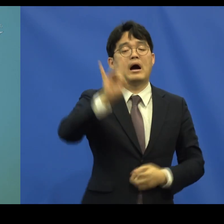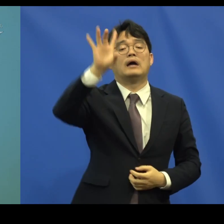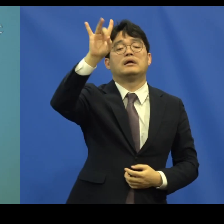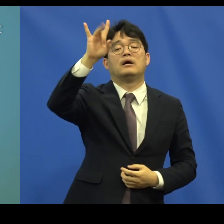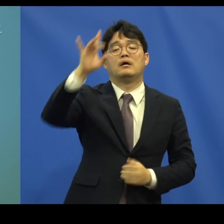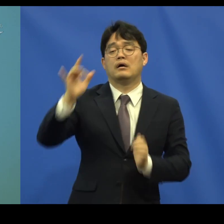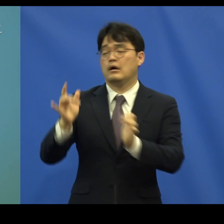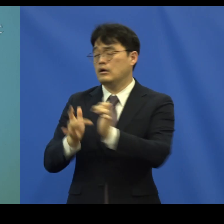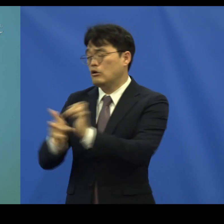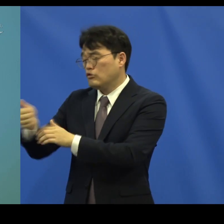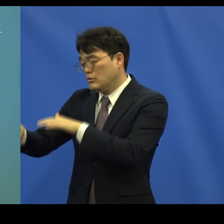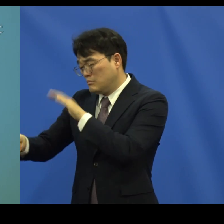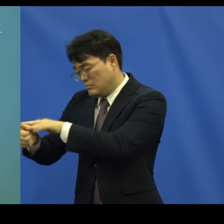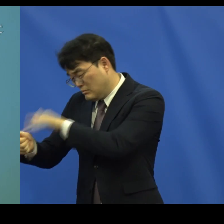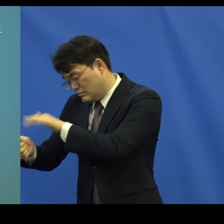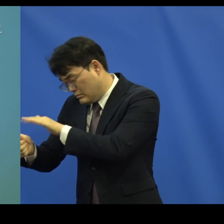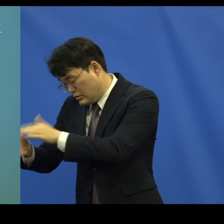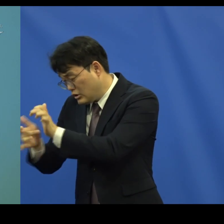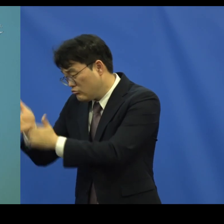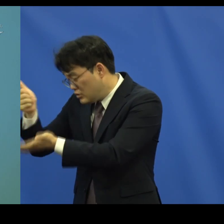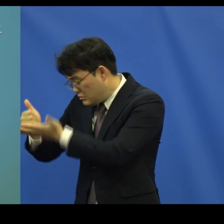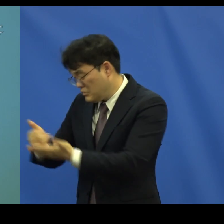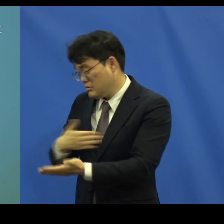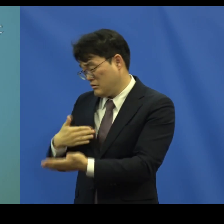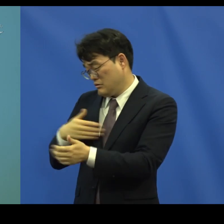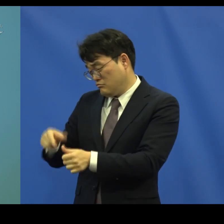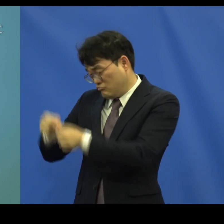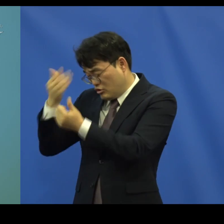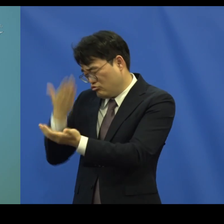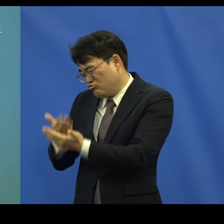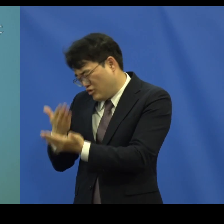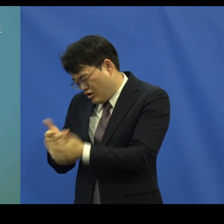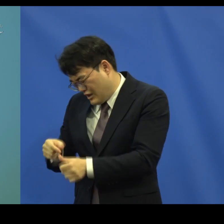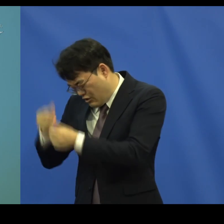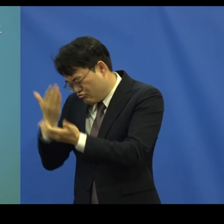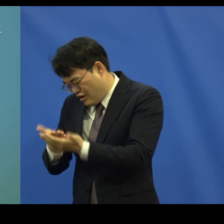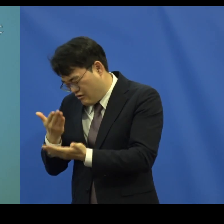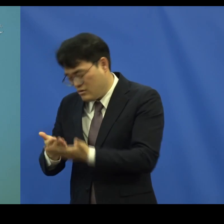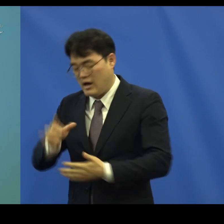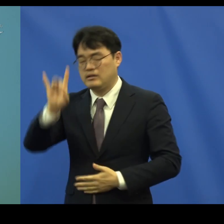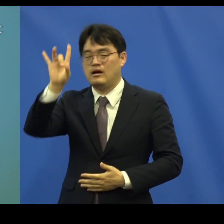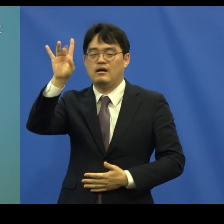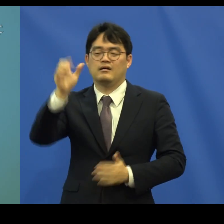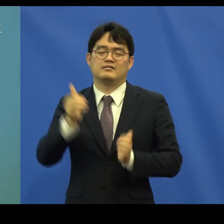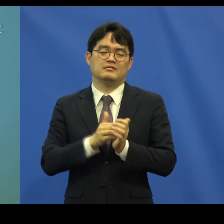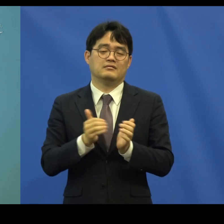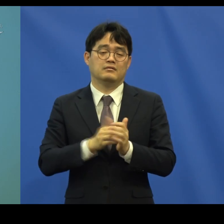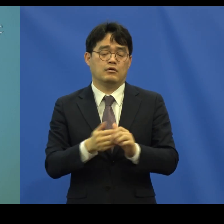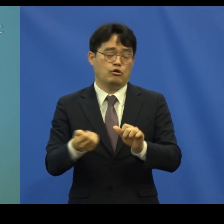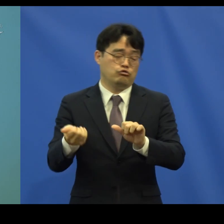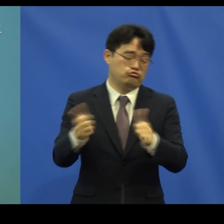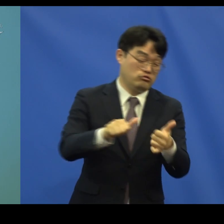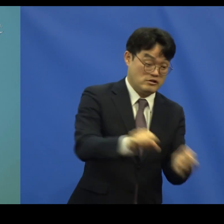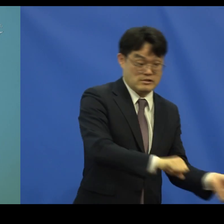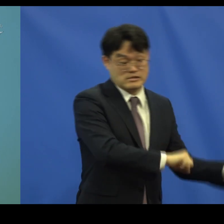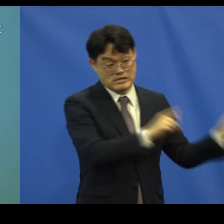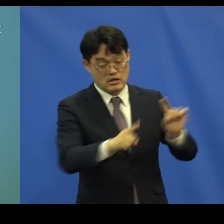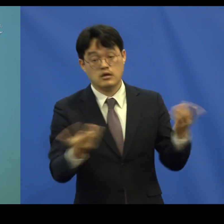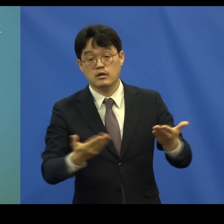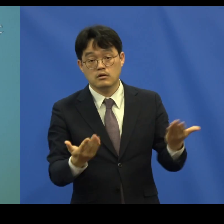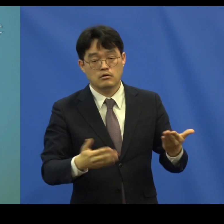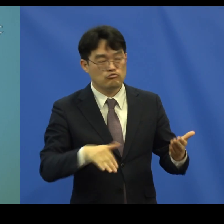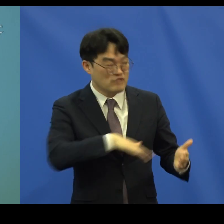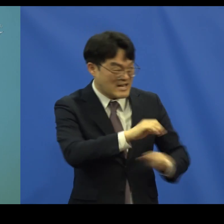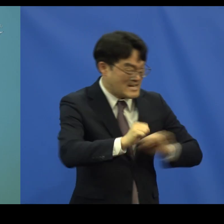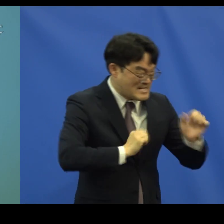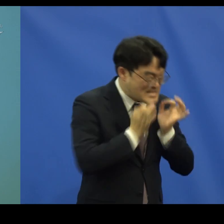죽음을 거부하고 필사적으로 벗어나려고 하는 의지가 있어야 됩니다. 죽은 자를 살리는 일은 주님이 하시는 일입니다.